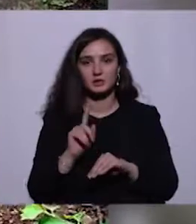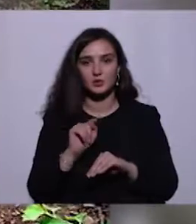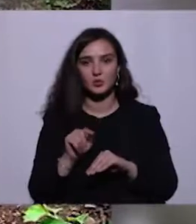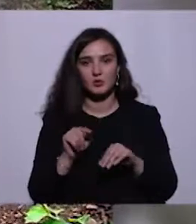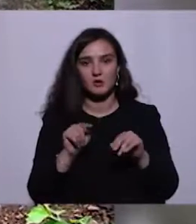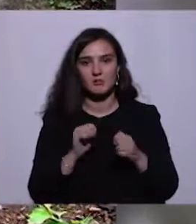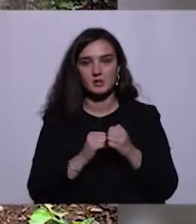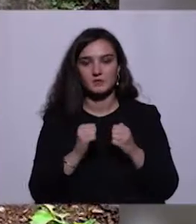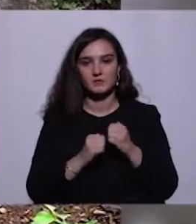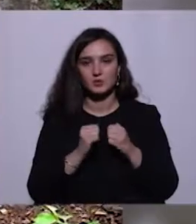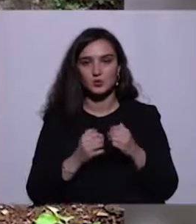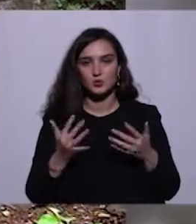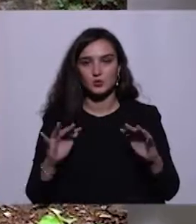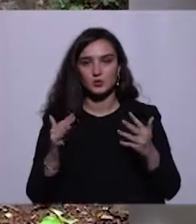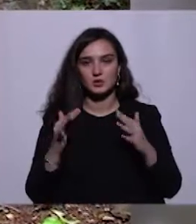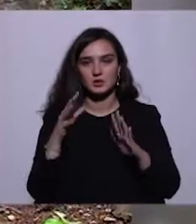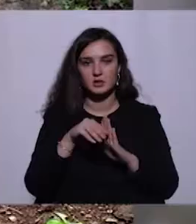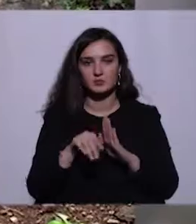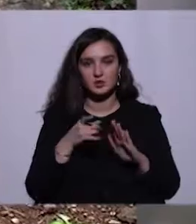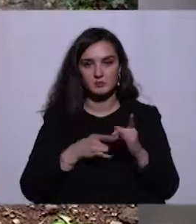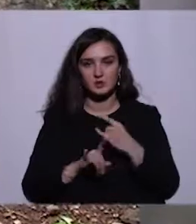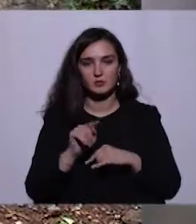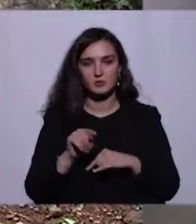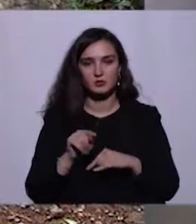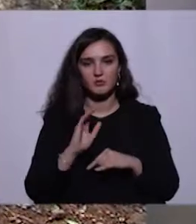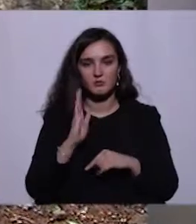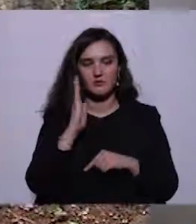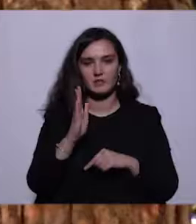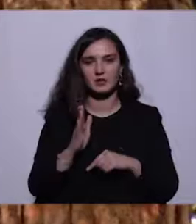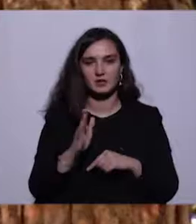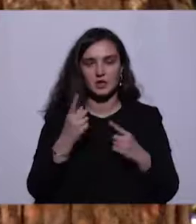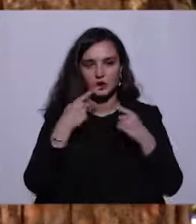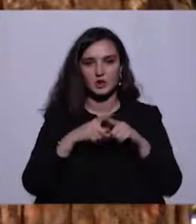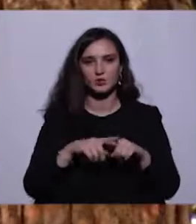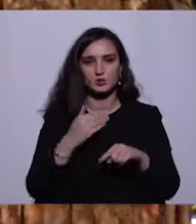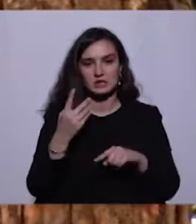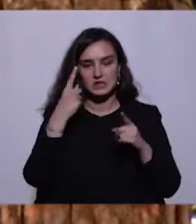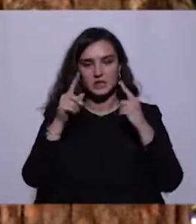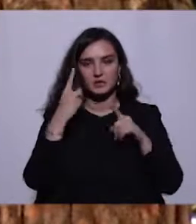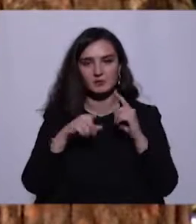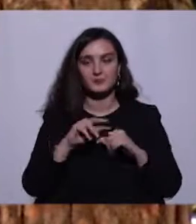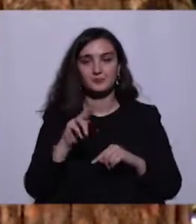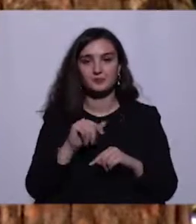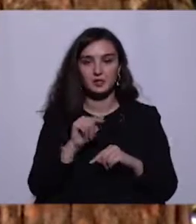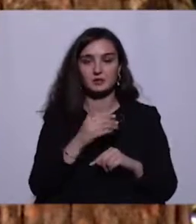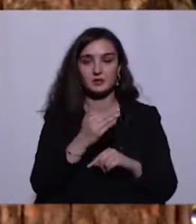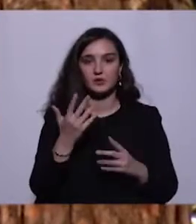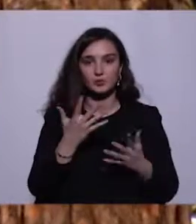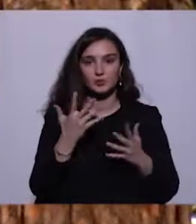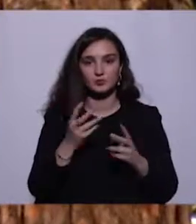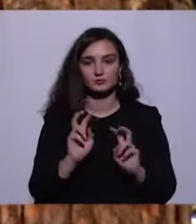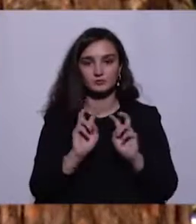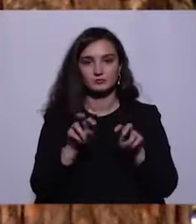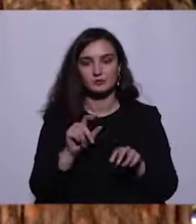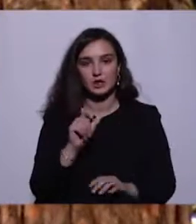აი ამ ქვის კონსტრუქციებში იბადებოდა მომავალი არქიტექტურის იდეები. და თქვენ თუ